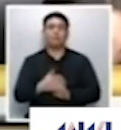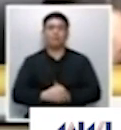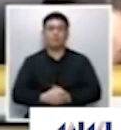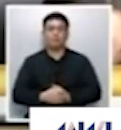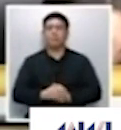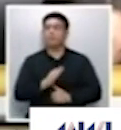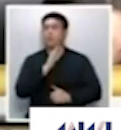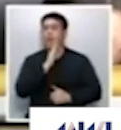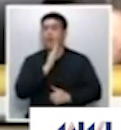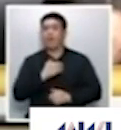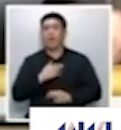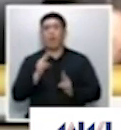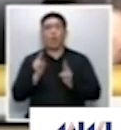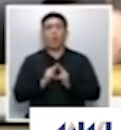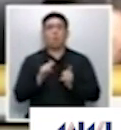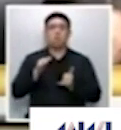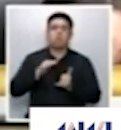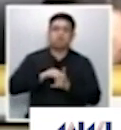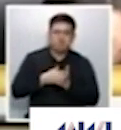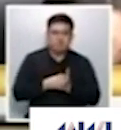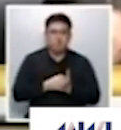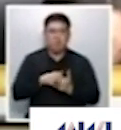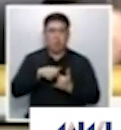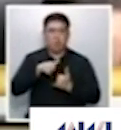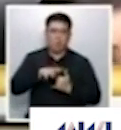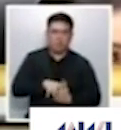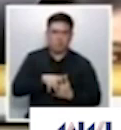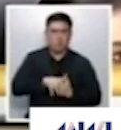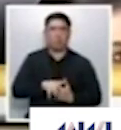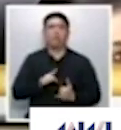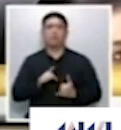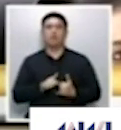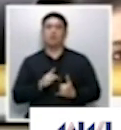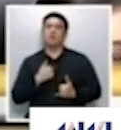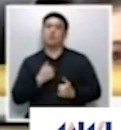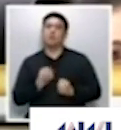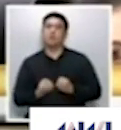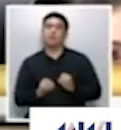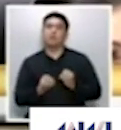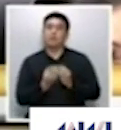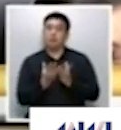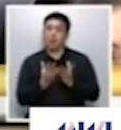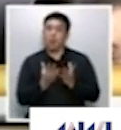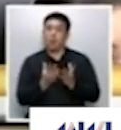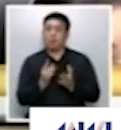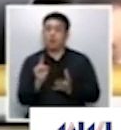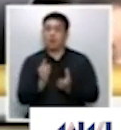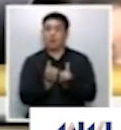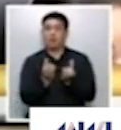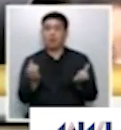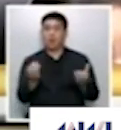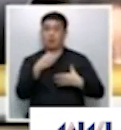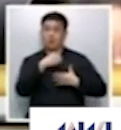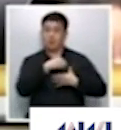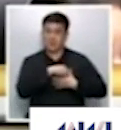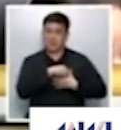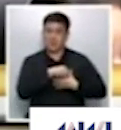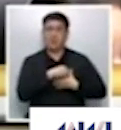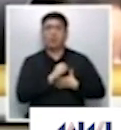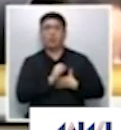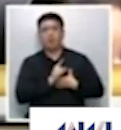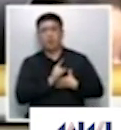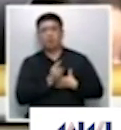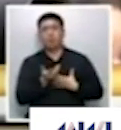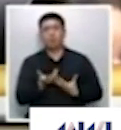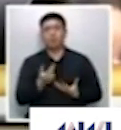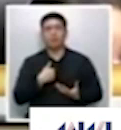การข่มขืนกระทำชำเราถือว่าเป็นการทำลายศีลธรรมจรรยาที่รุนแรงทั้งต่อผู้